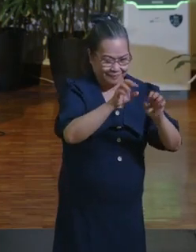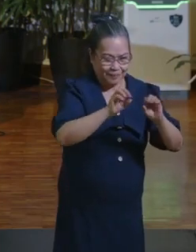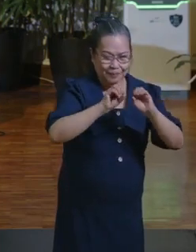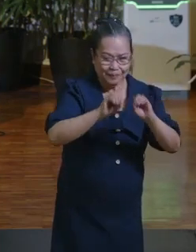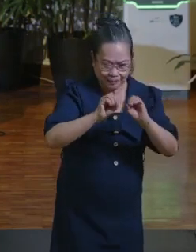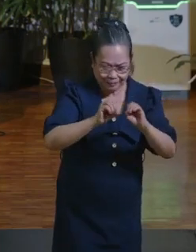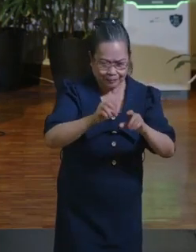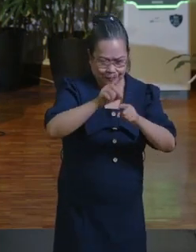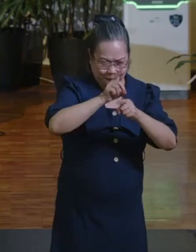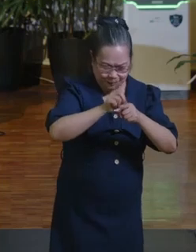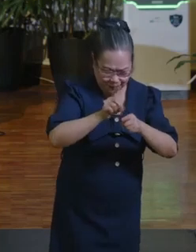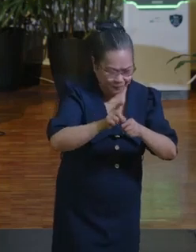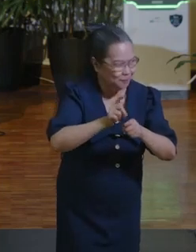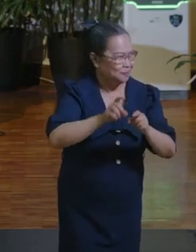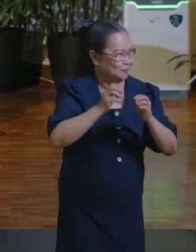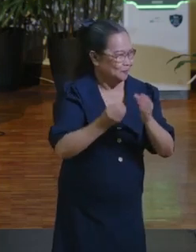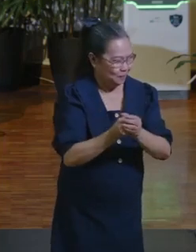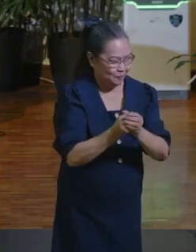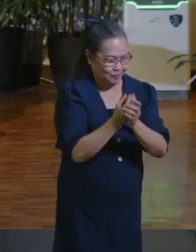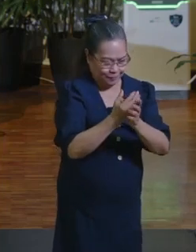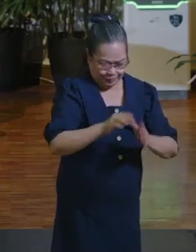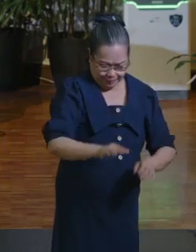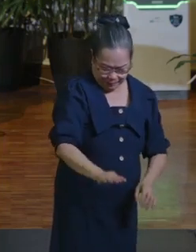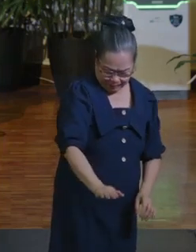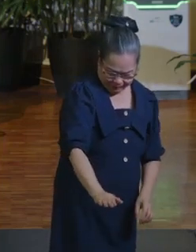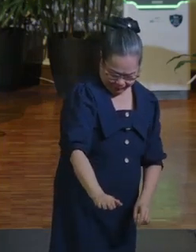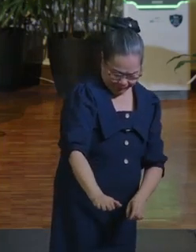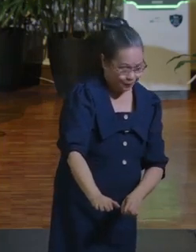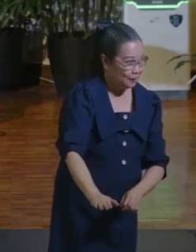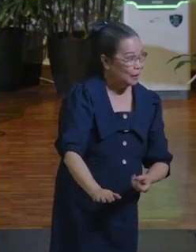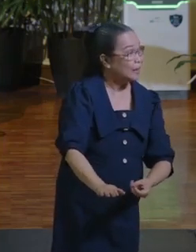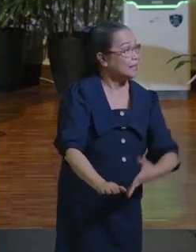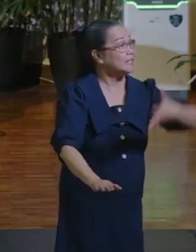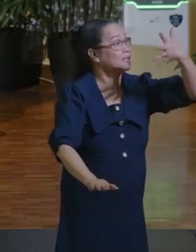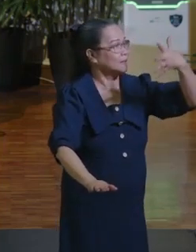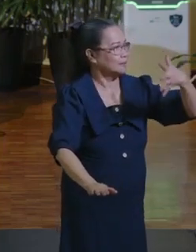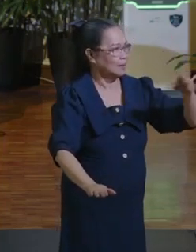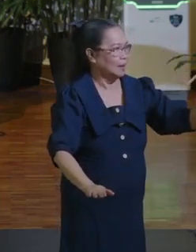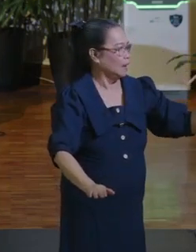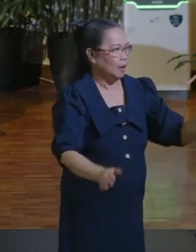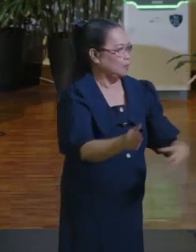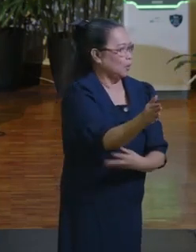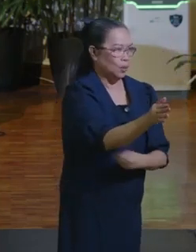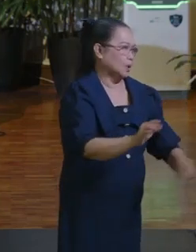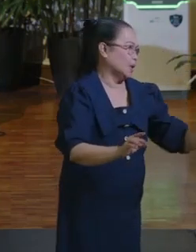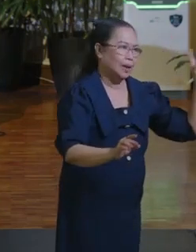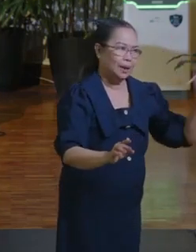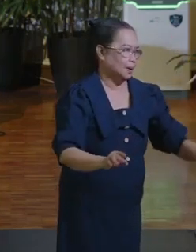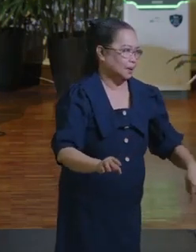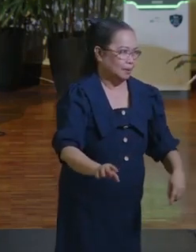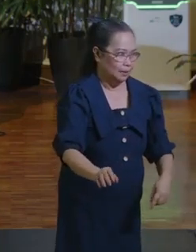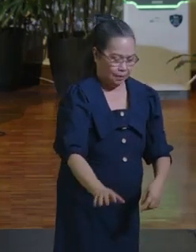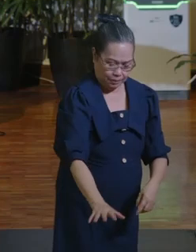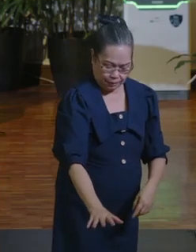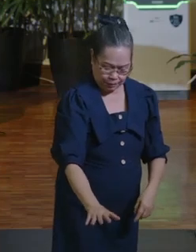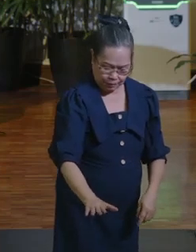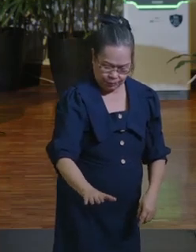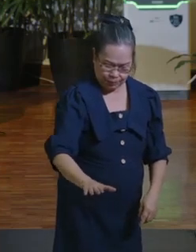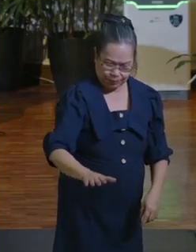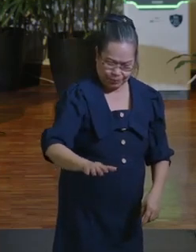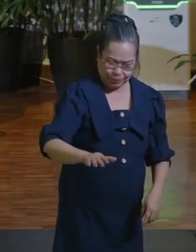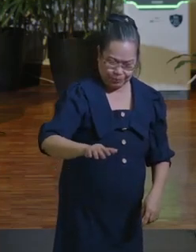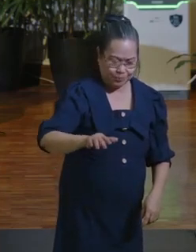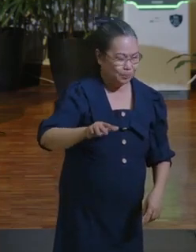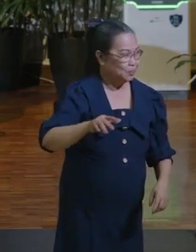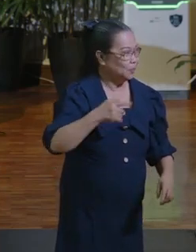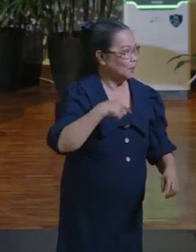no? Habang siya ay bata pa at lumalaki, ang kanyang guardian ang